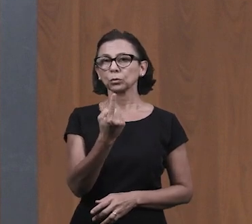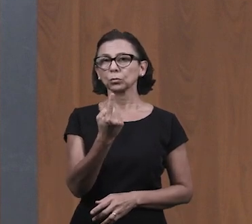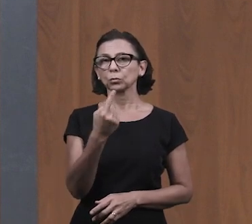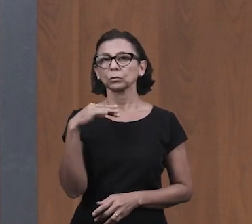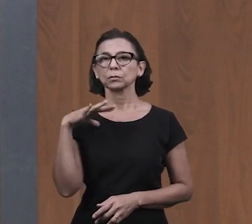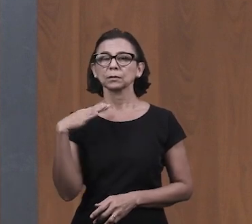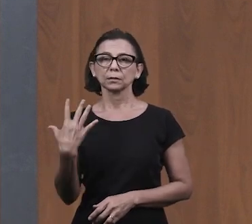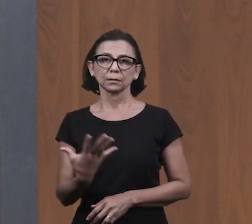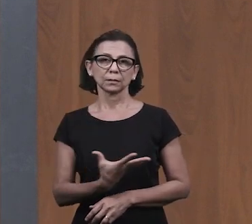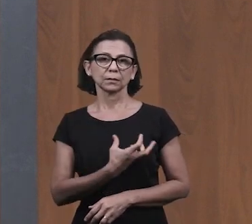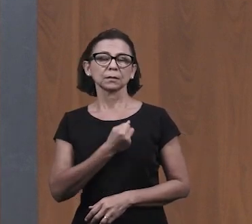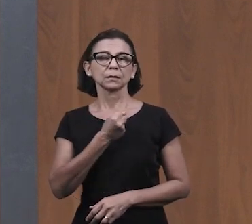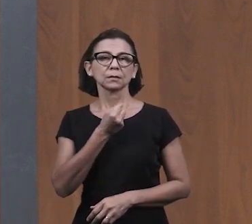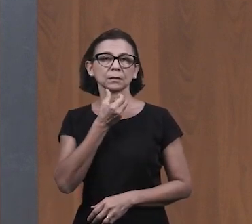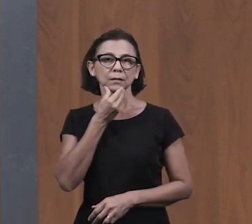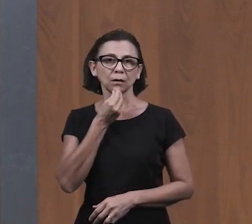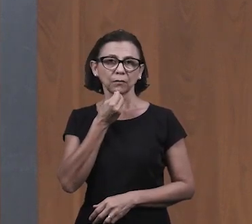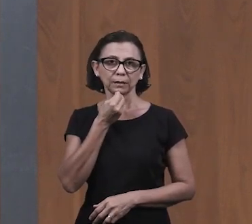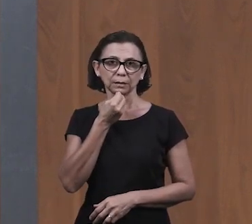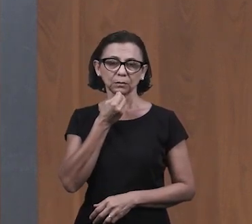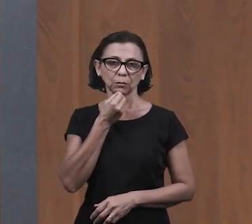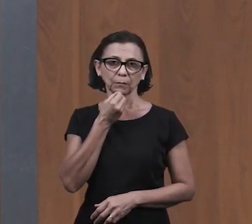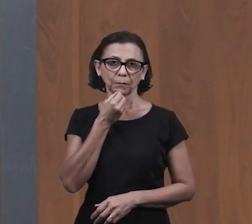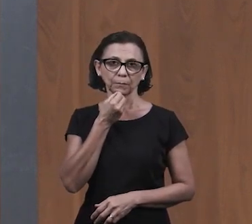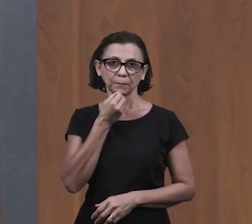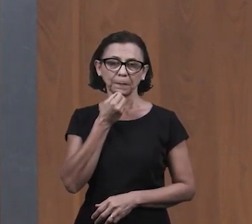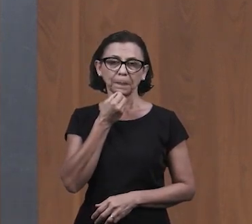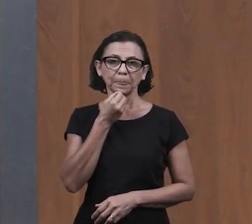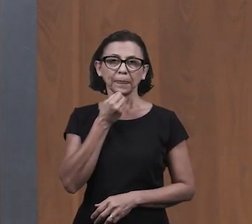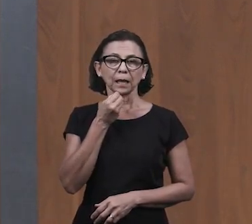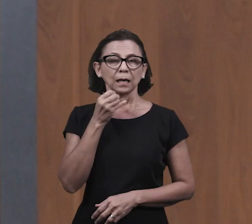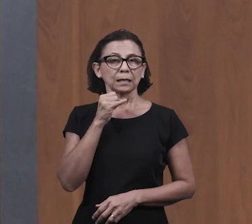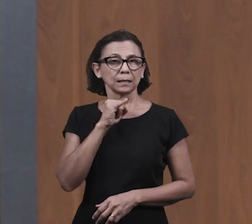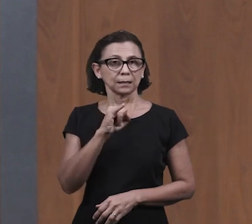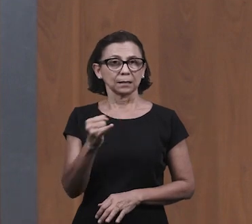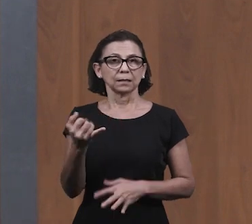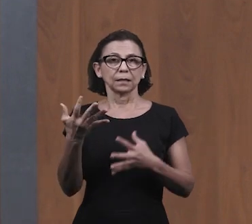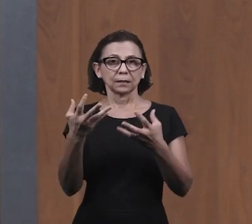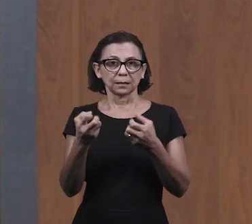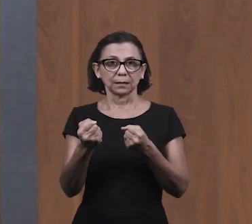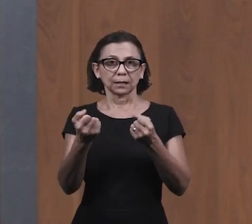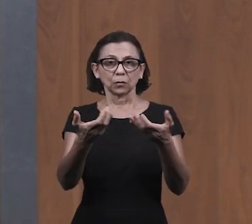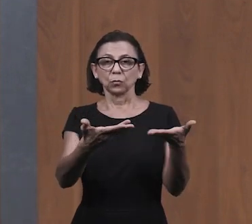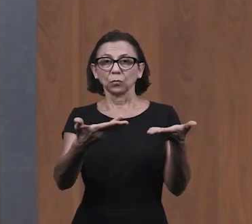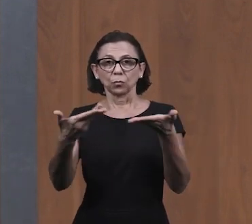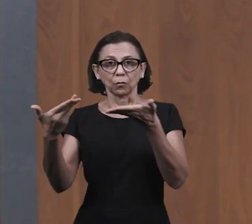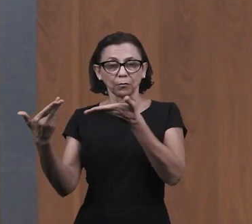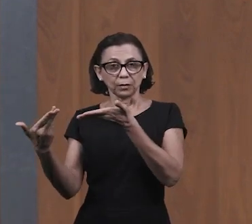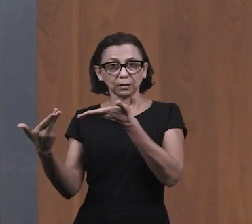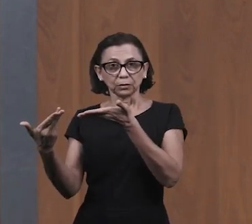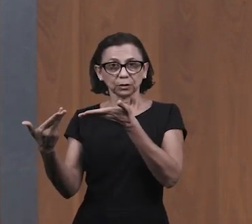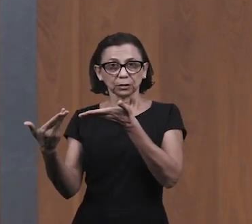attention, seulement ceux qui ont accepté l'invitation vont participer de